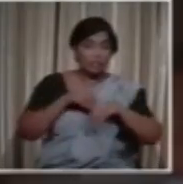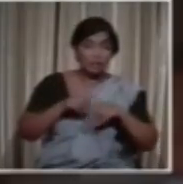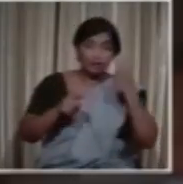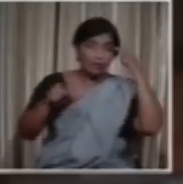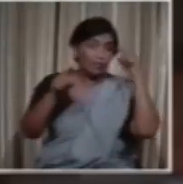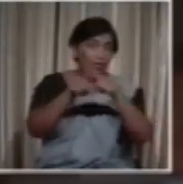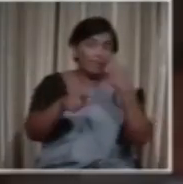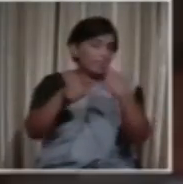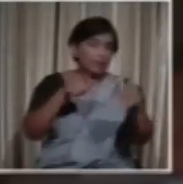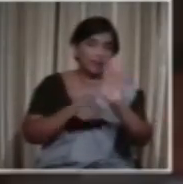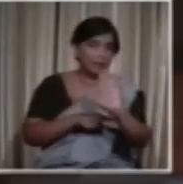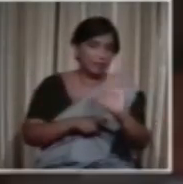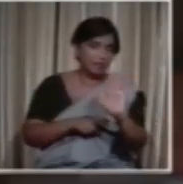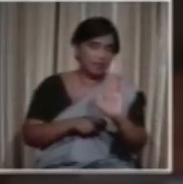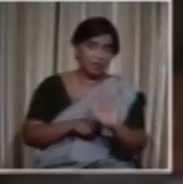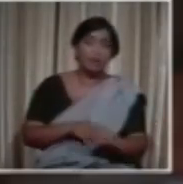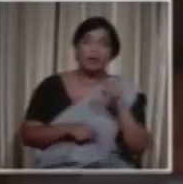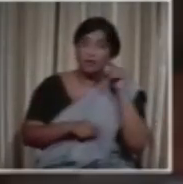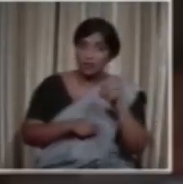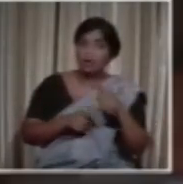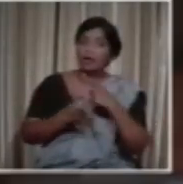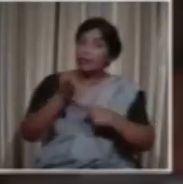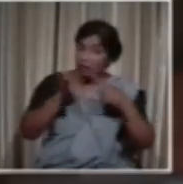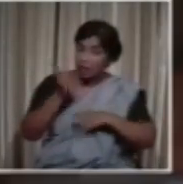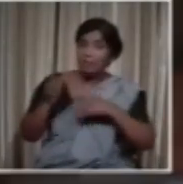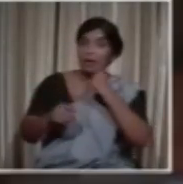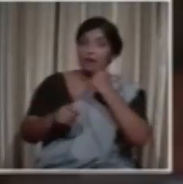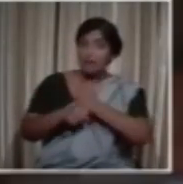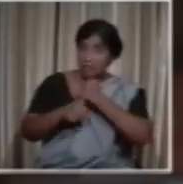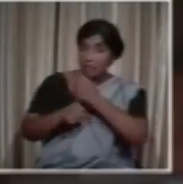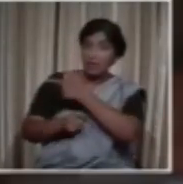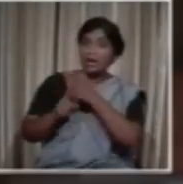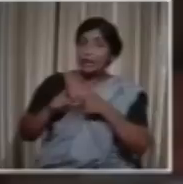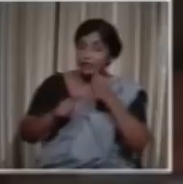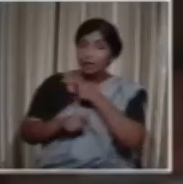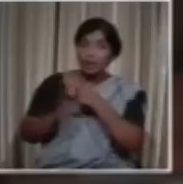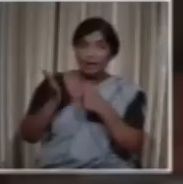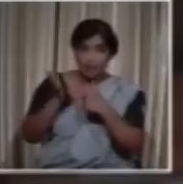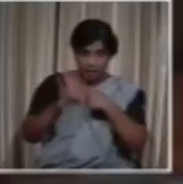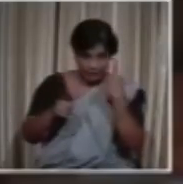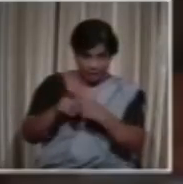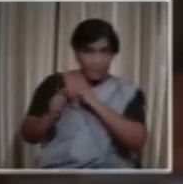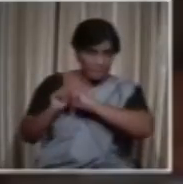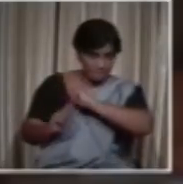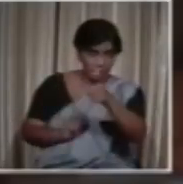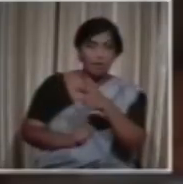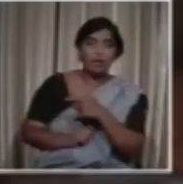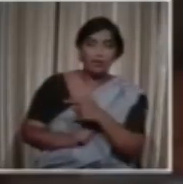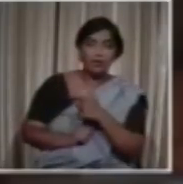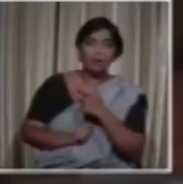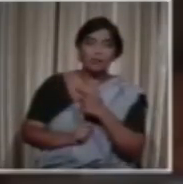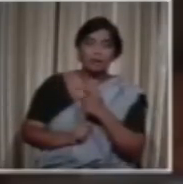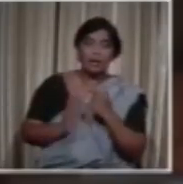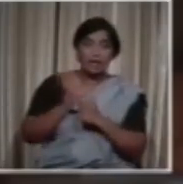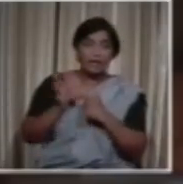එපා ඔවුන් පස්සෙන් පළවන්න අනිත් අයගෙනුත් අහන්න තමුන් ටැක්ස් ගෙවනවද ඉන්කම් ටැක්ස් එකේ